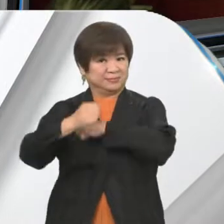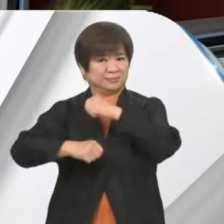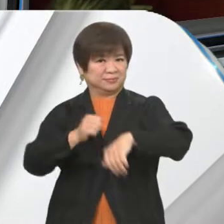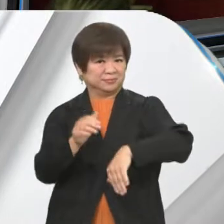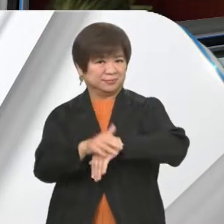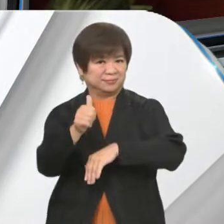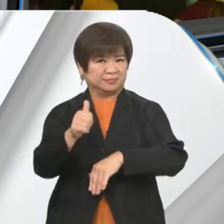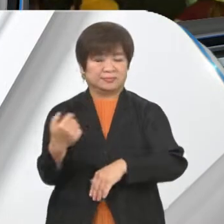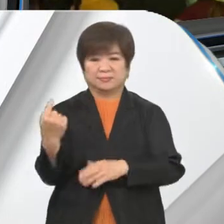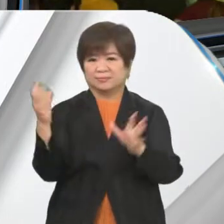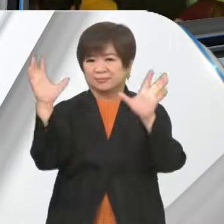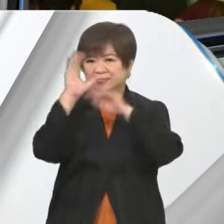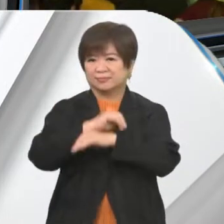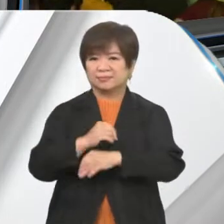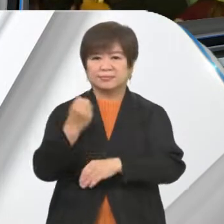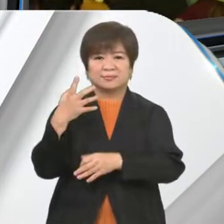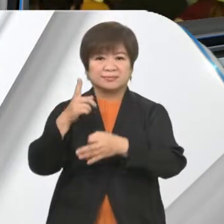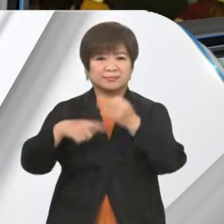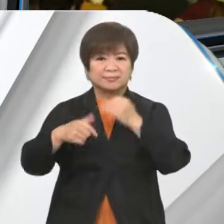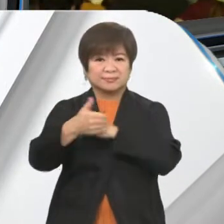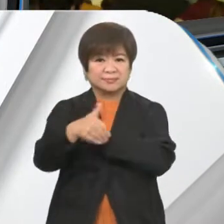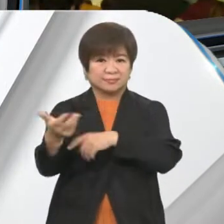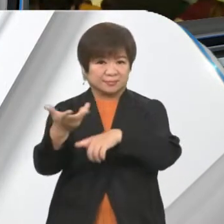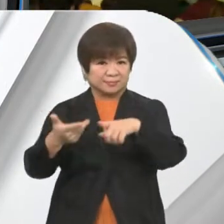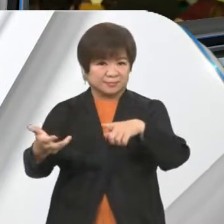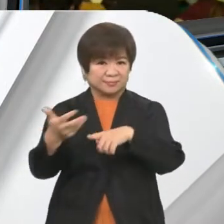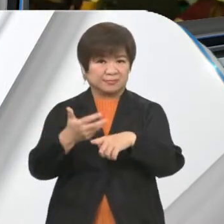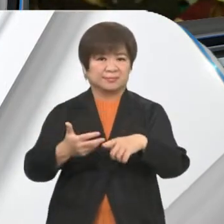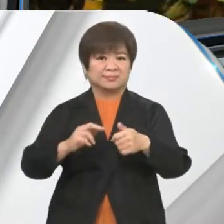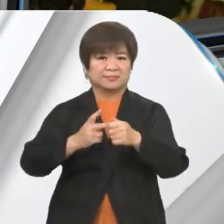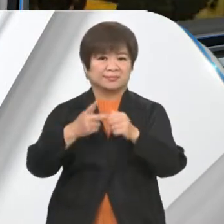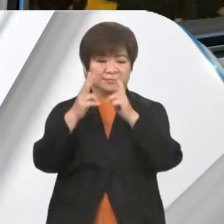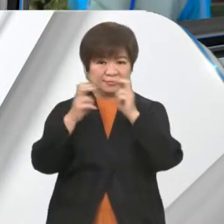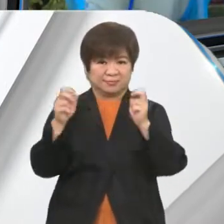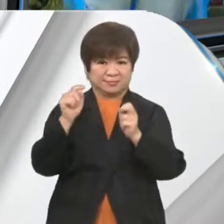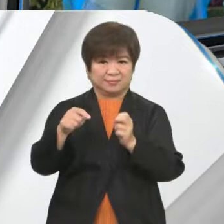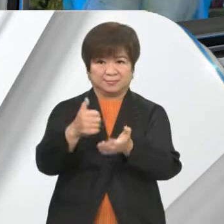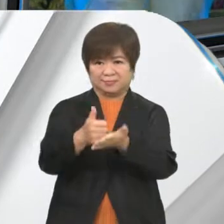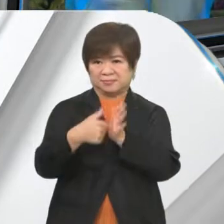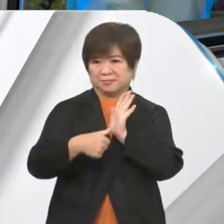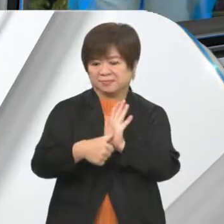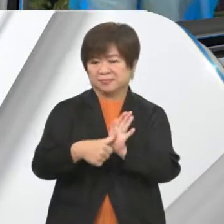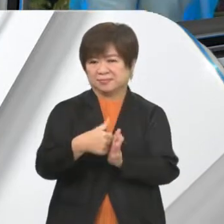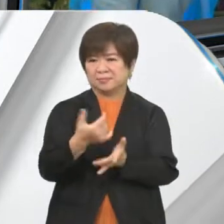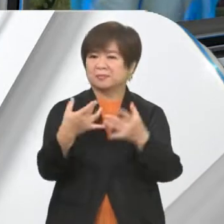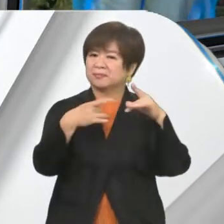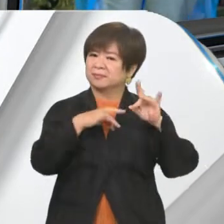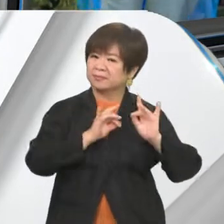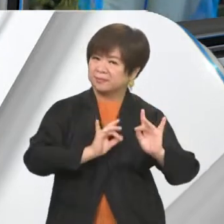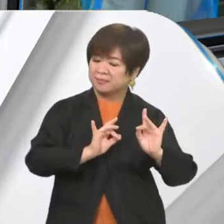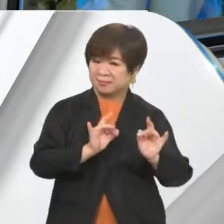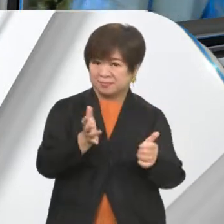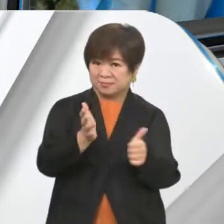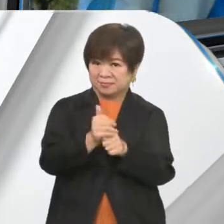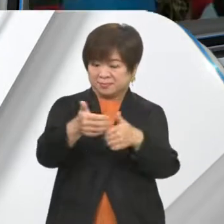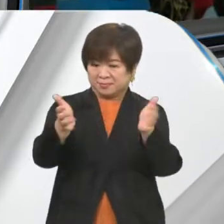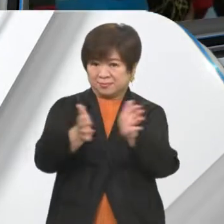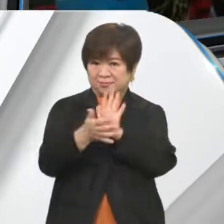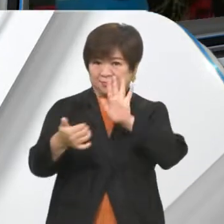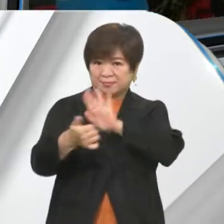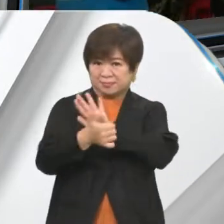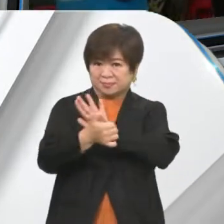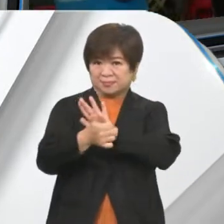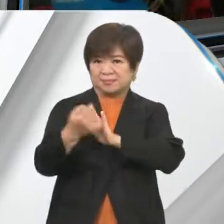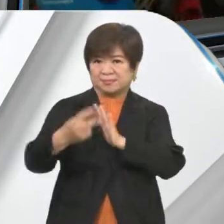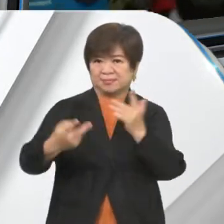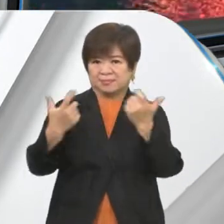精彩，从安部啲新凤祥慈福宫嘅庙平空，有唱嘅有名嘅戏剧总团来表演，